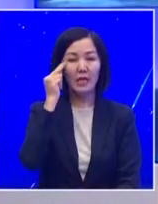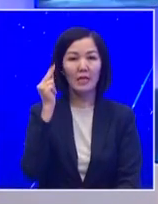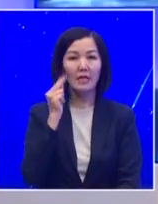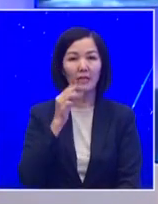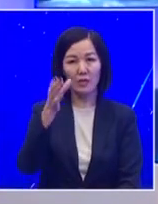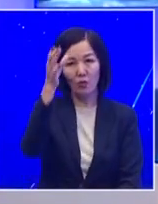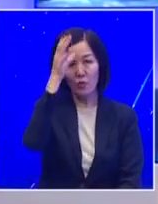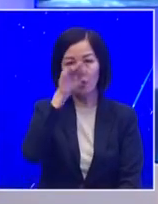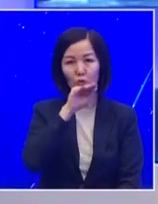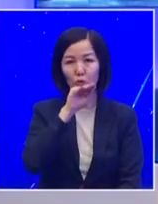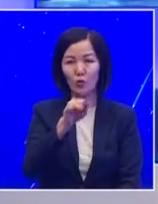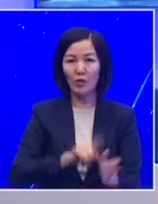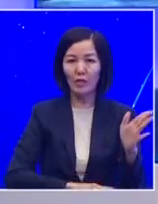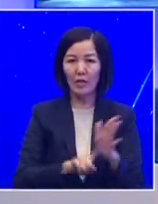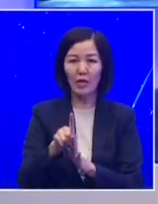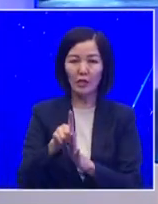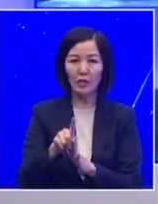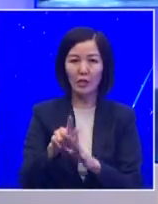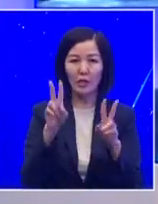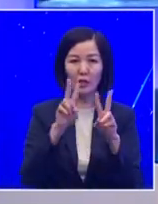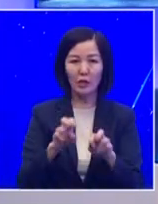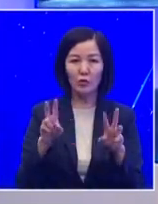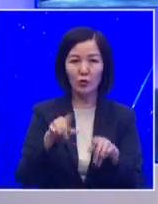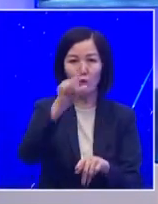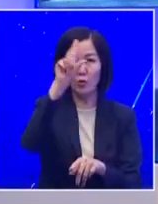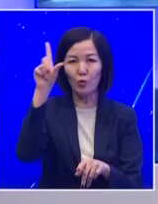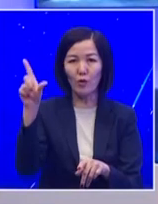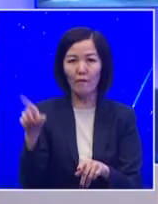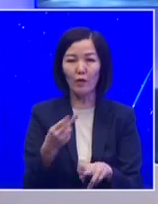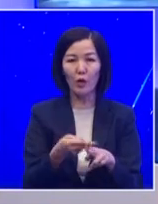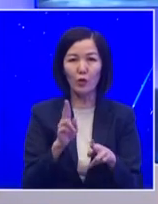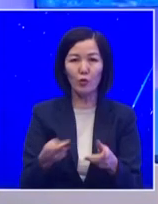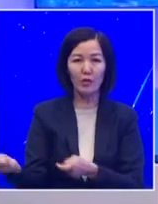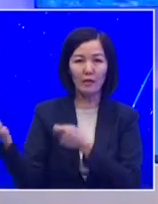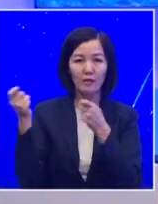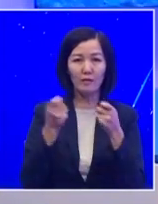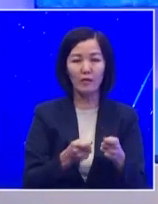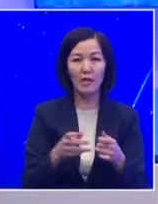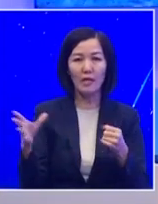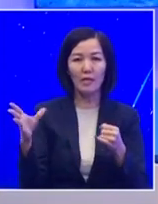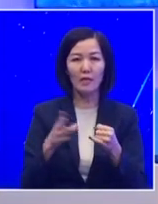Китайские ученые приступили к изучению лунного грунта, который был доставлен на Землю в